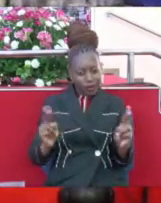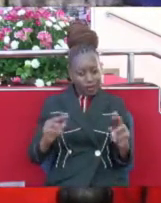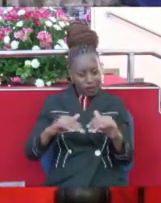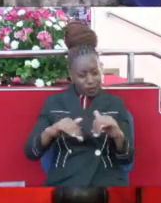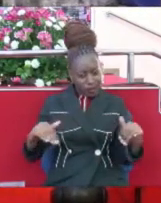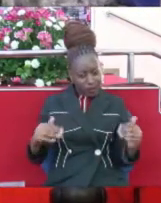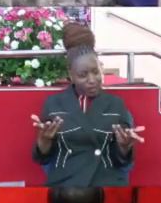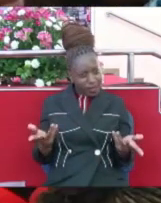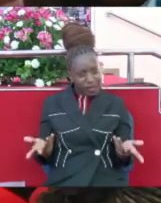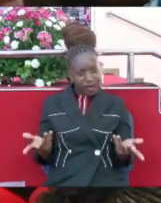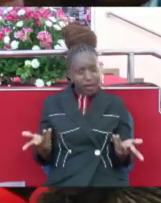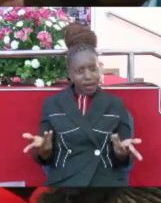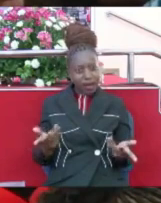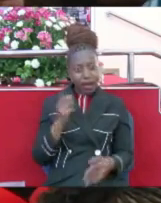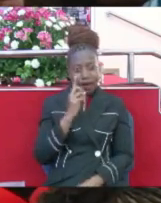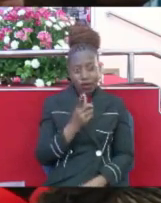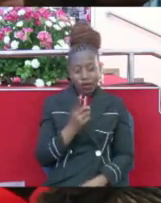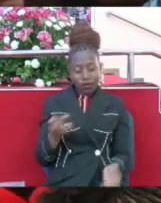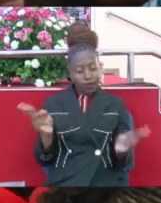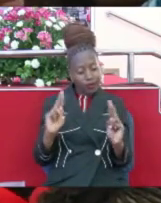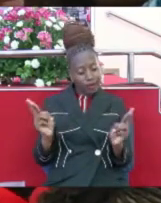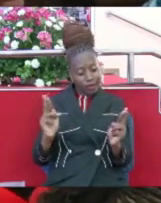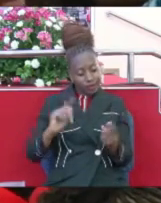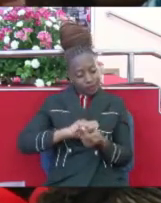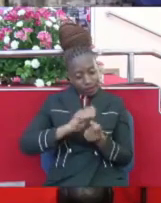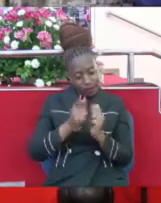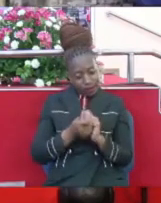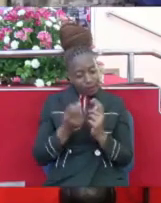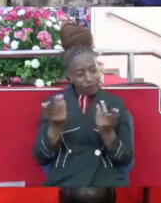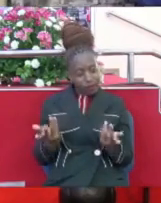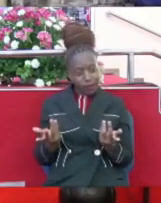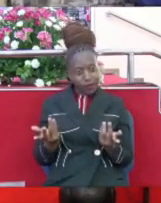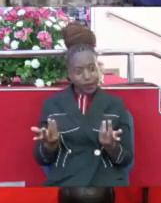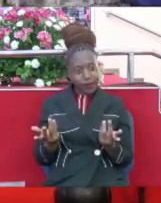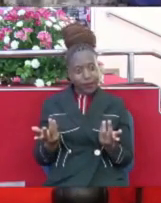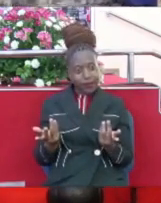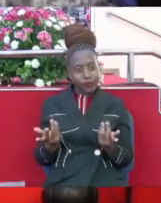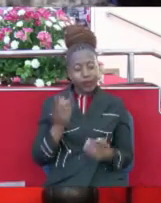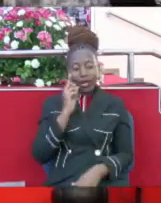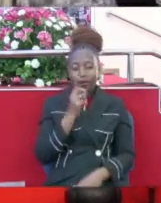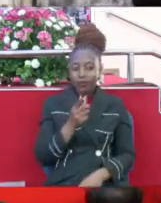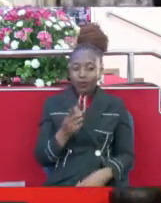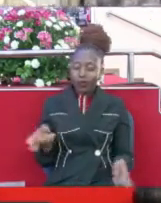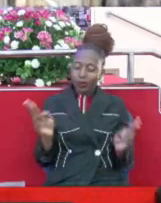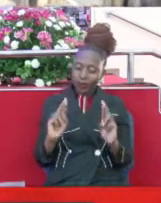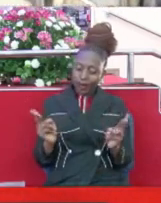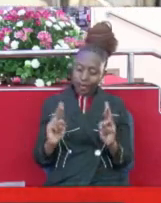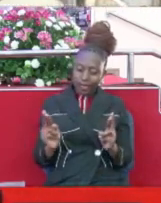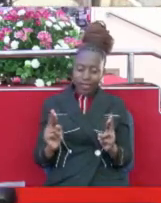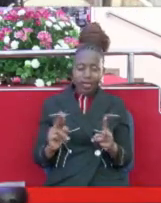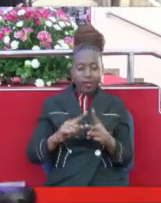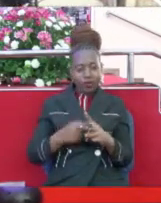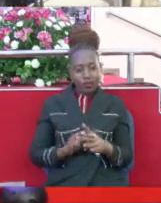utakuwa tayari kutenganishwa? Will you be willing to be transformed? Je, utakuwa tayari kubadilishwa? And will you be willing to start taking ground?